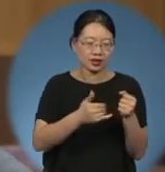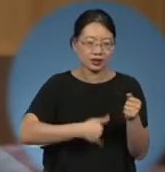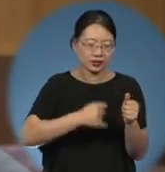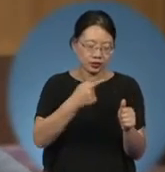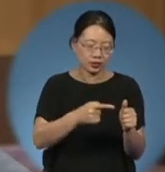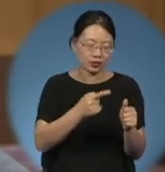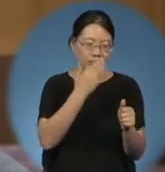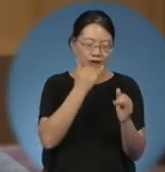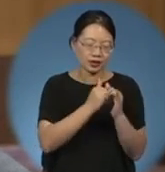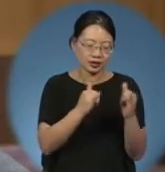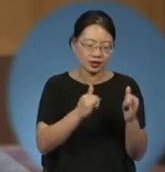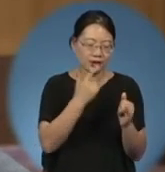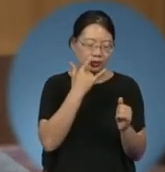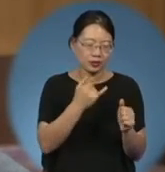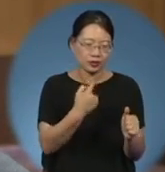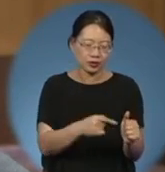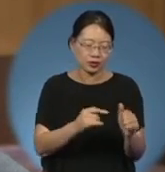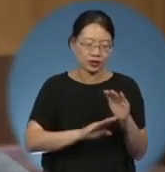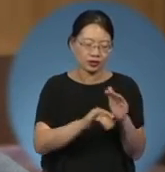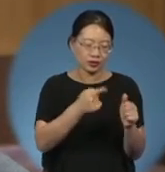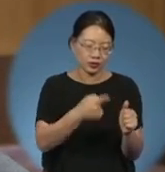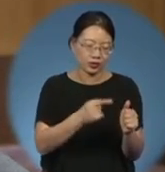아까 유대인의 부모교육 뭐 가정교육 이런 얘기 했습니다